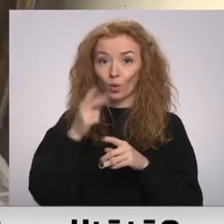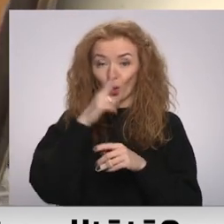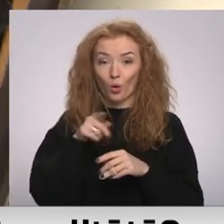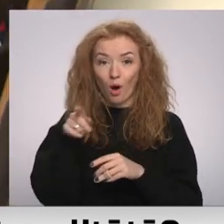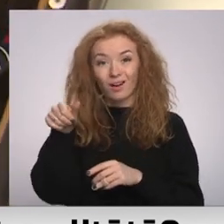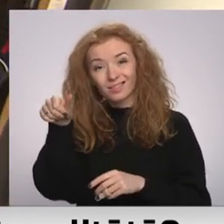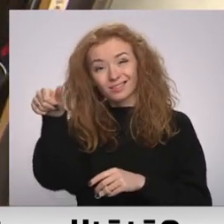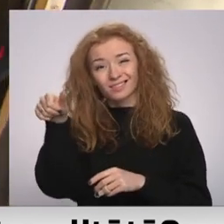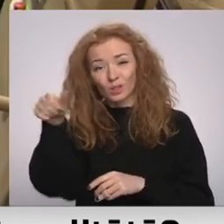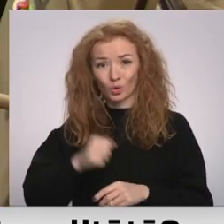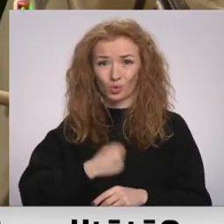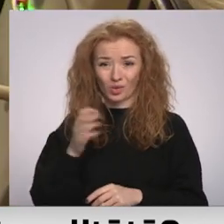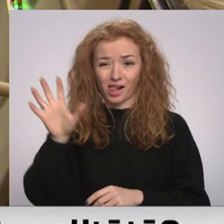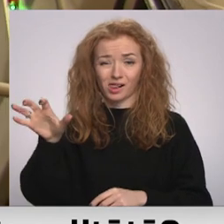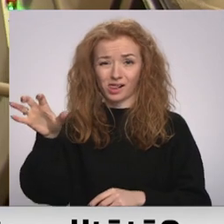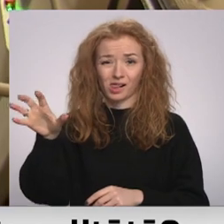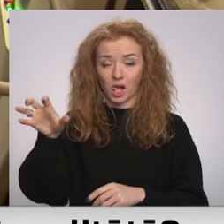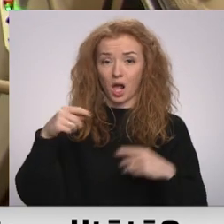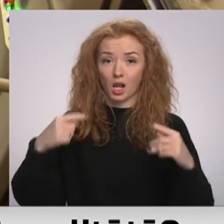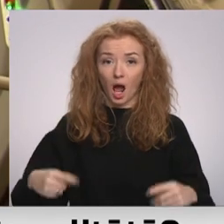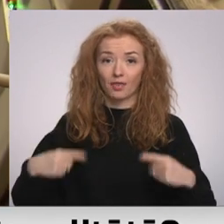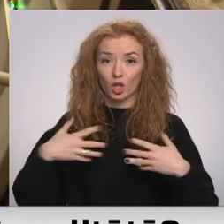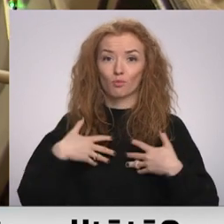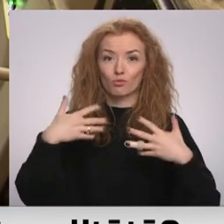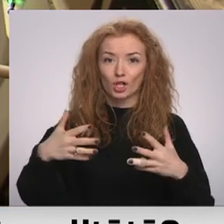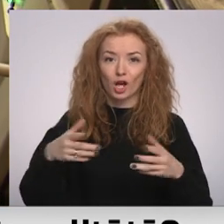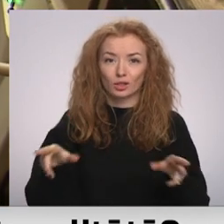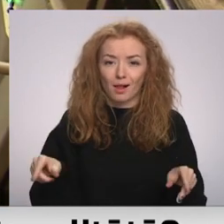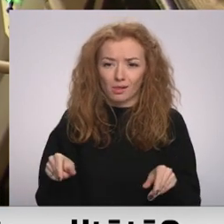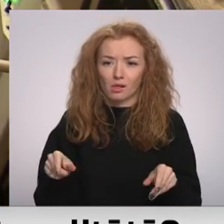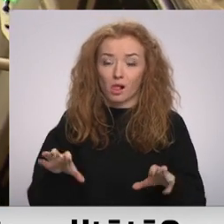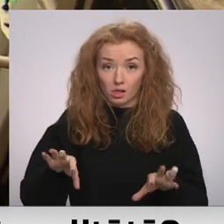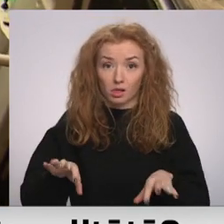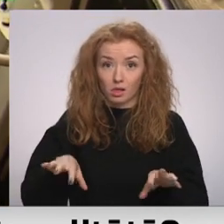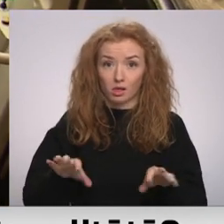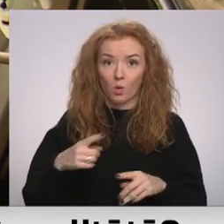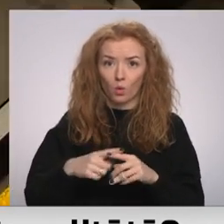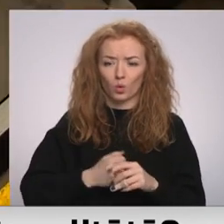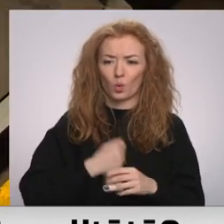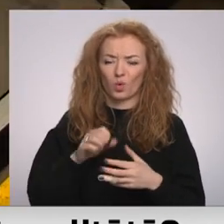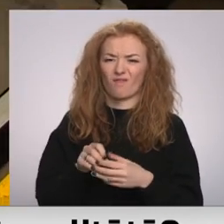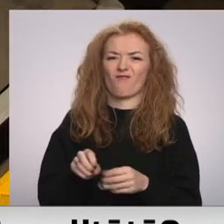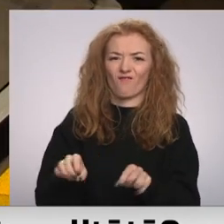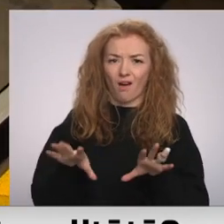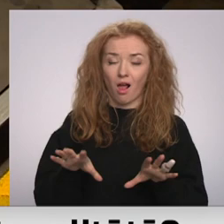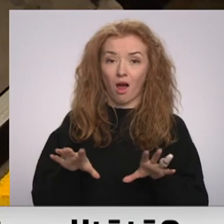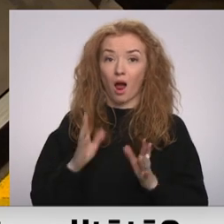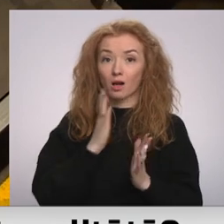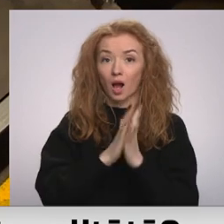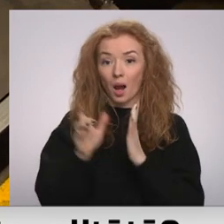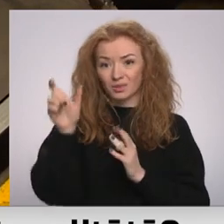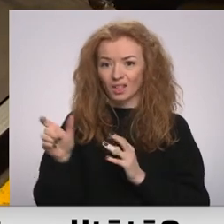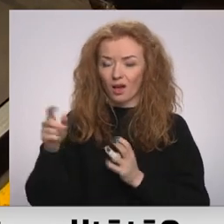pogas nevērti aizsniedzamas. Ratiņu priekšējie riteņi šaurībā iestrēkst un ir grūti atbrīvojami. Garām gājēji